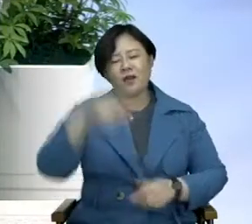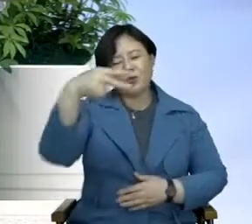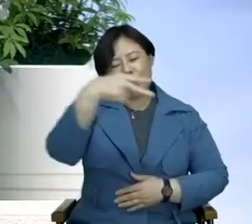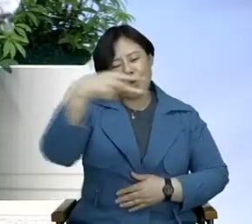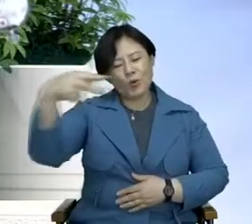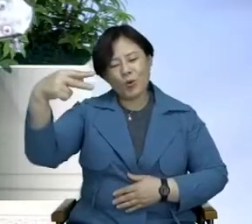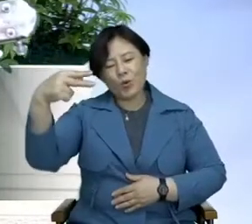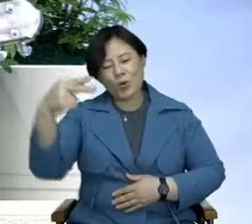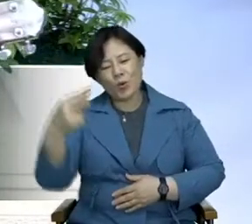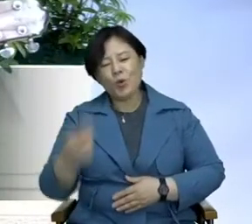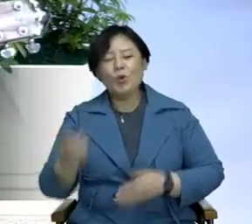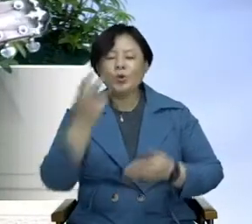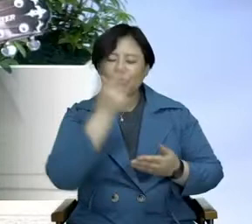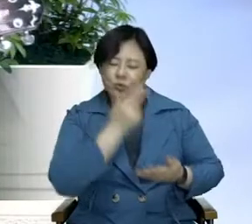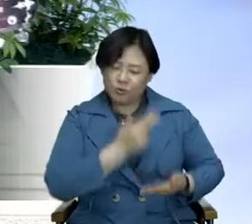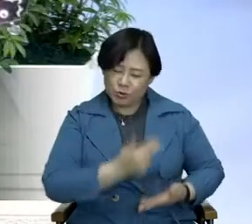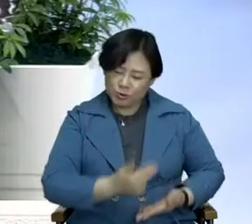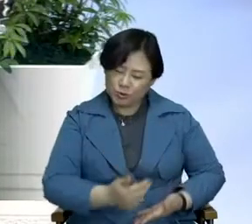삶이라도